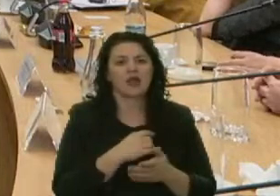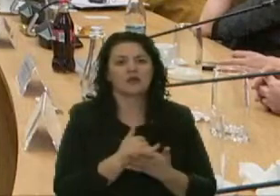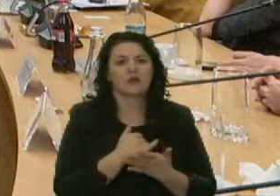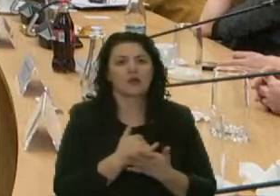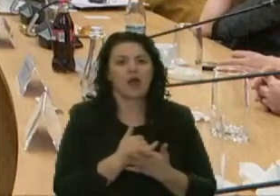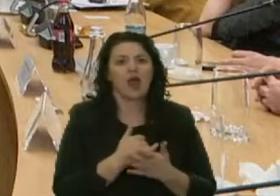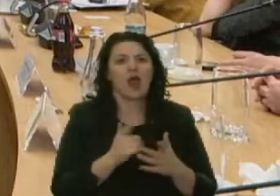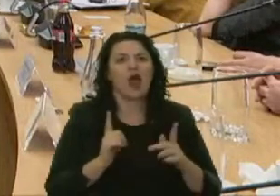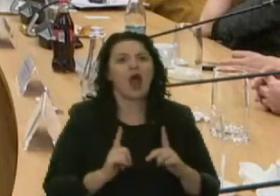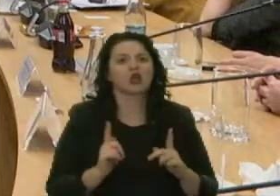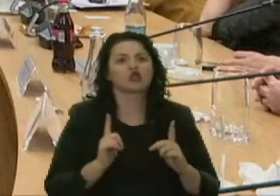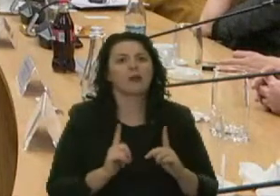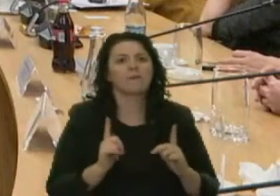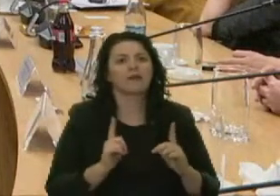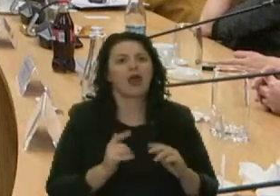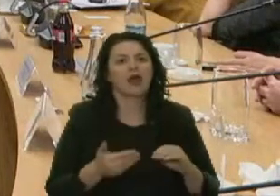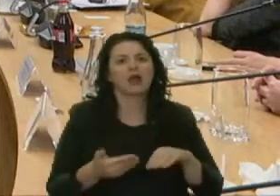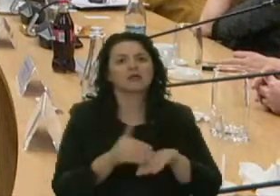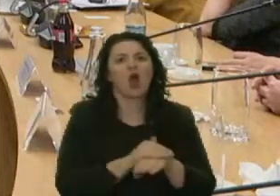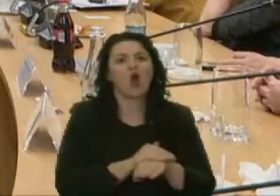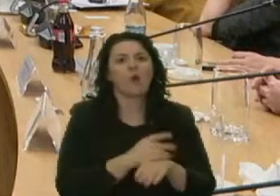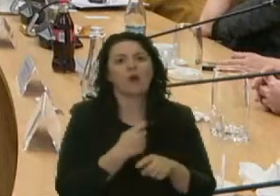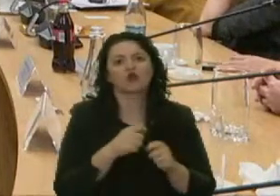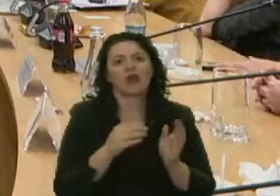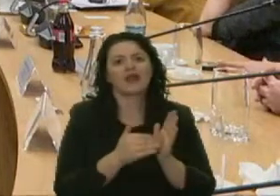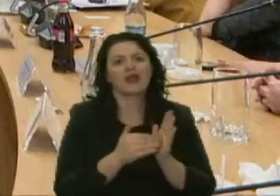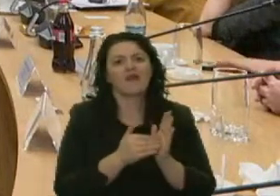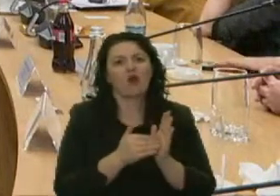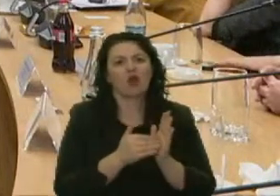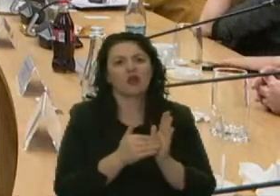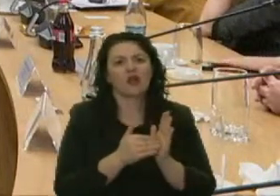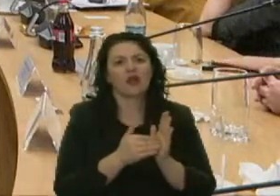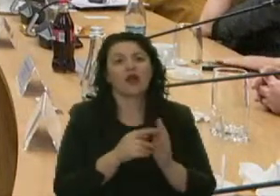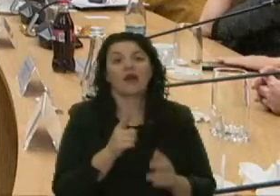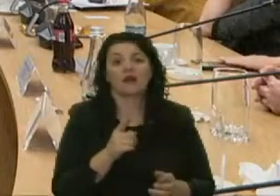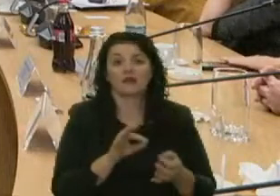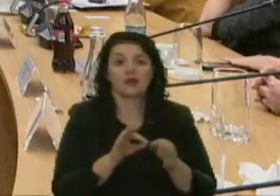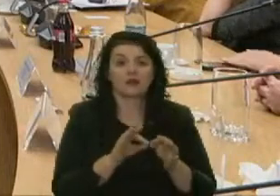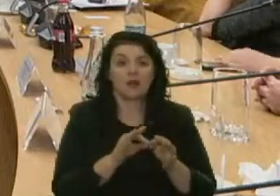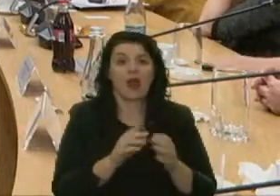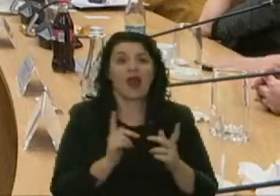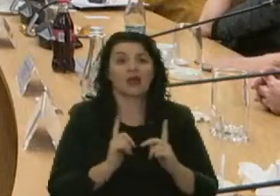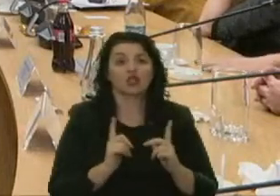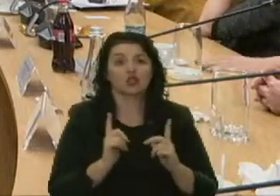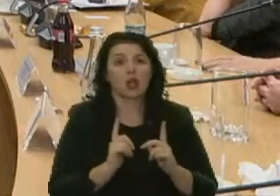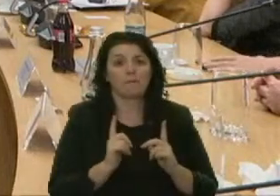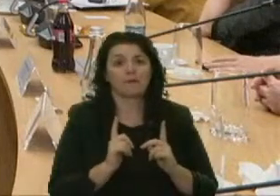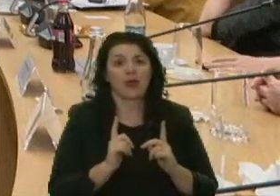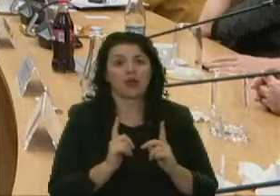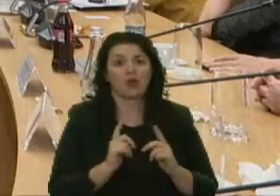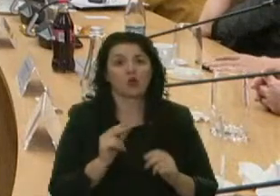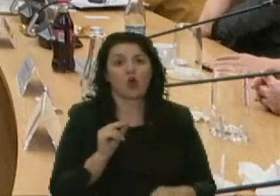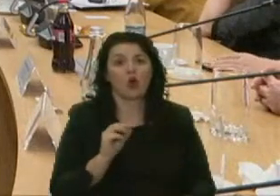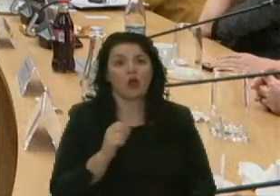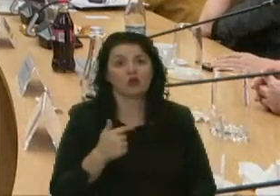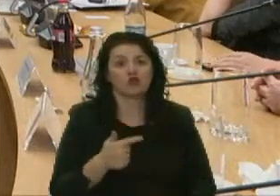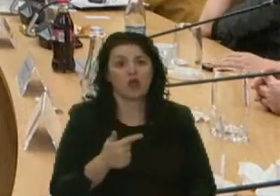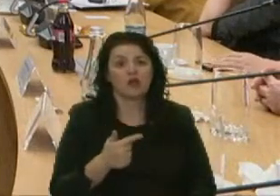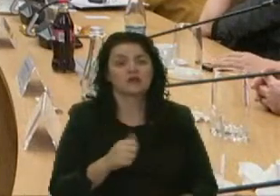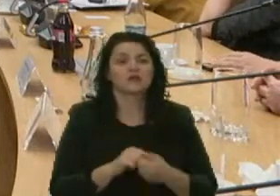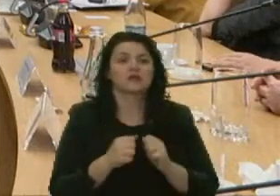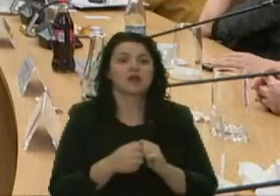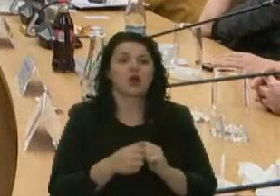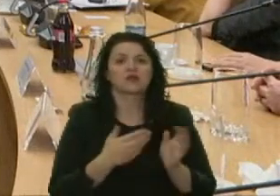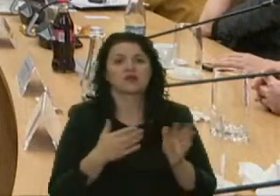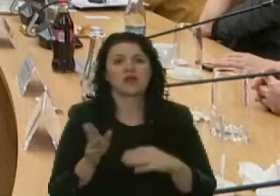i așteptarea ca să poți acoperi tot timpul toate nevoia de bugetare asta înseamnă că așteptarea ca un ONG sau ca un